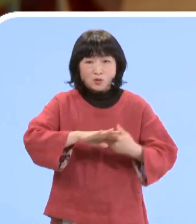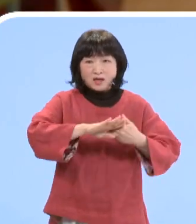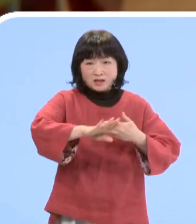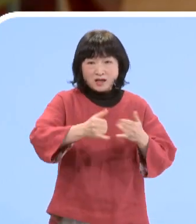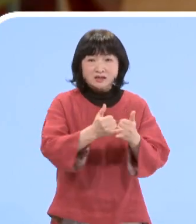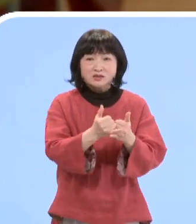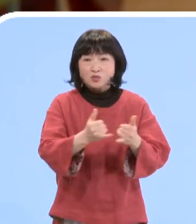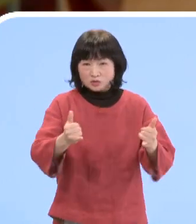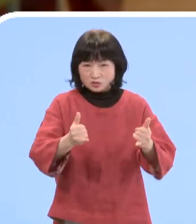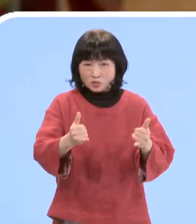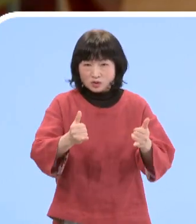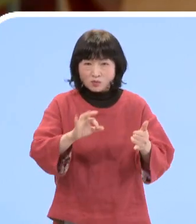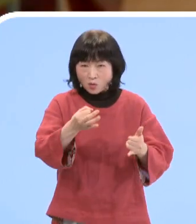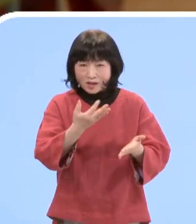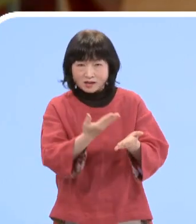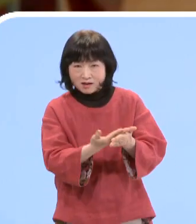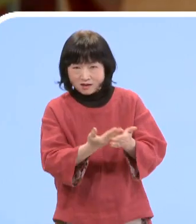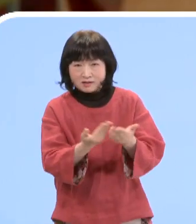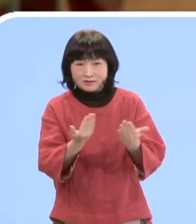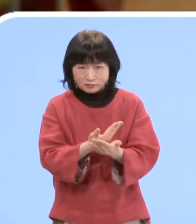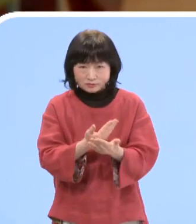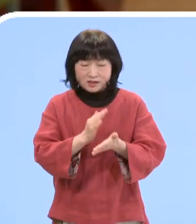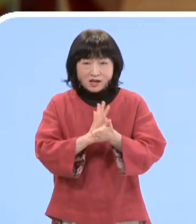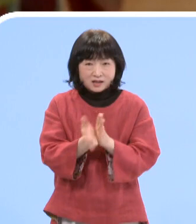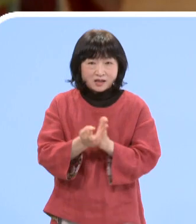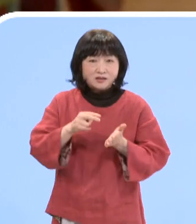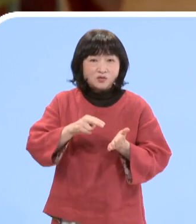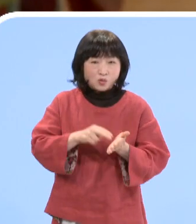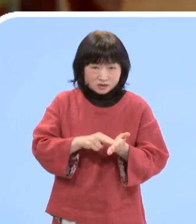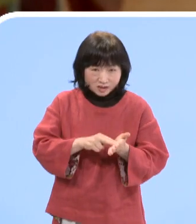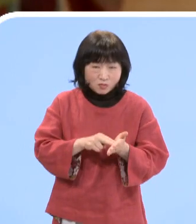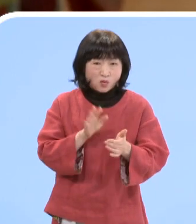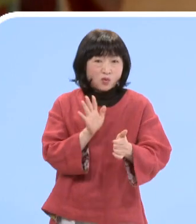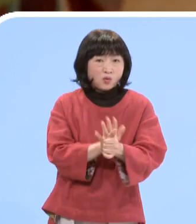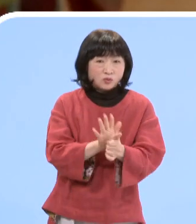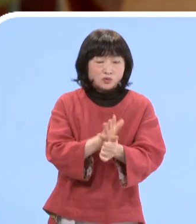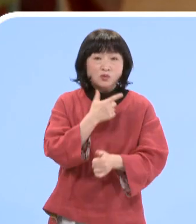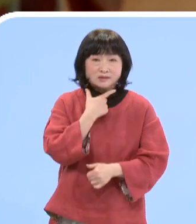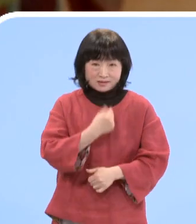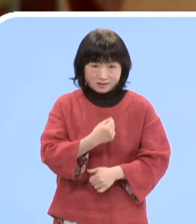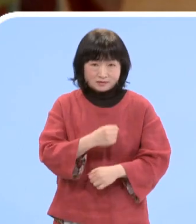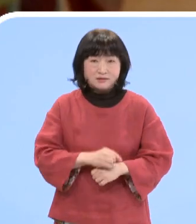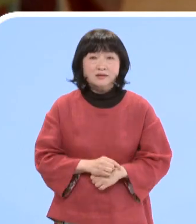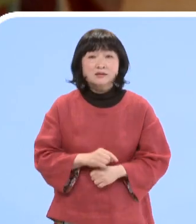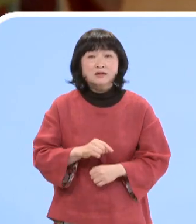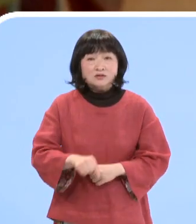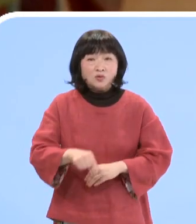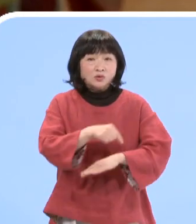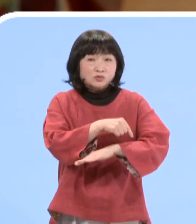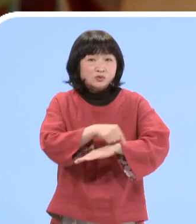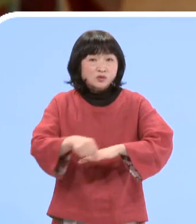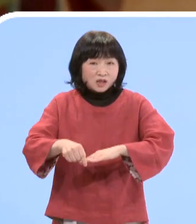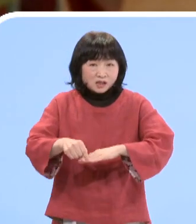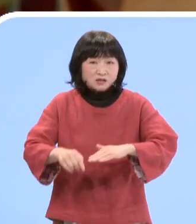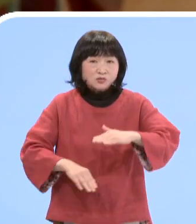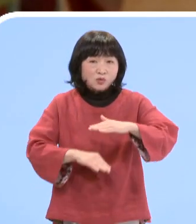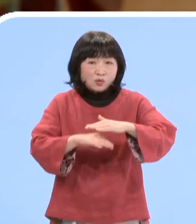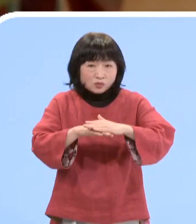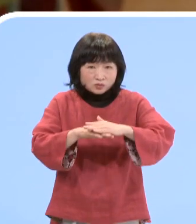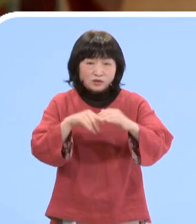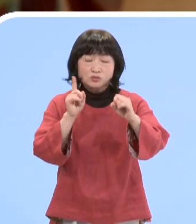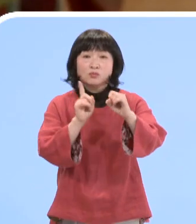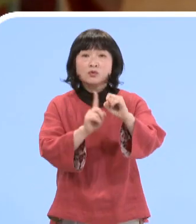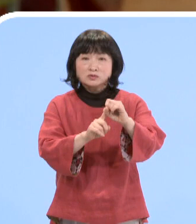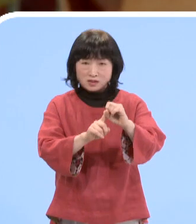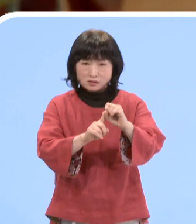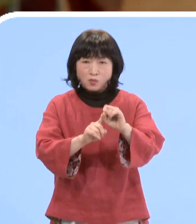はい、我々は県独自で、取りました。そういうあの施策を充実している理由は、出生数が